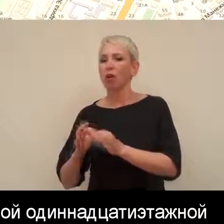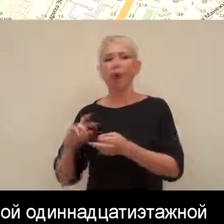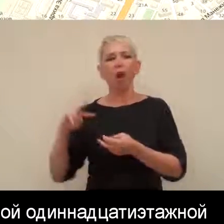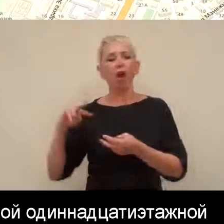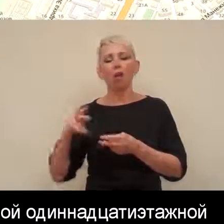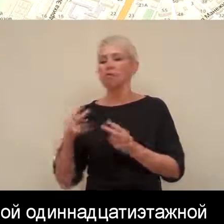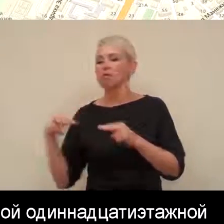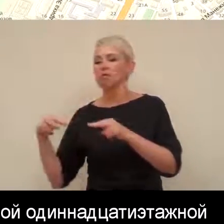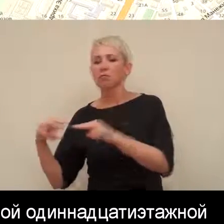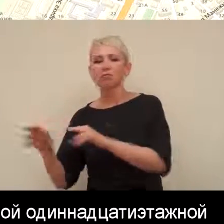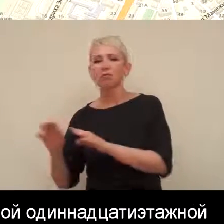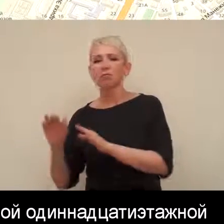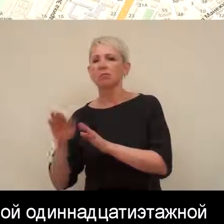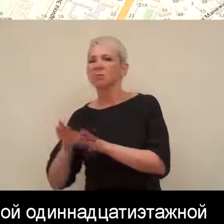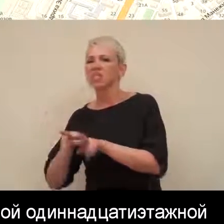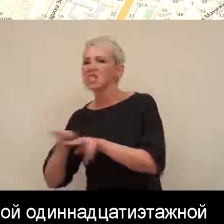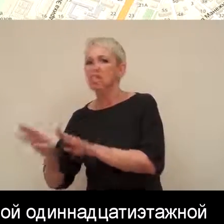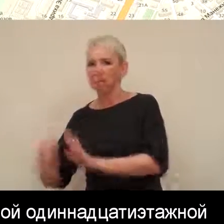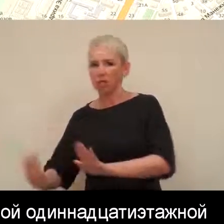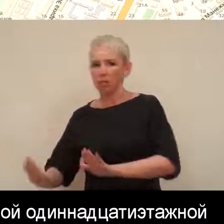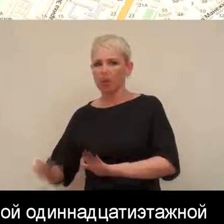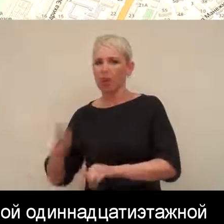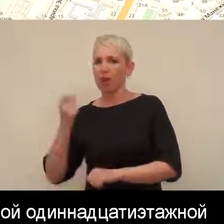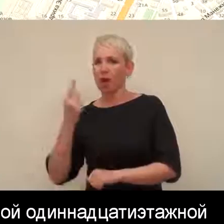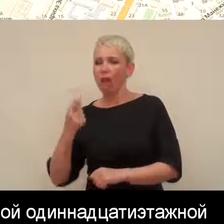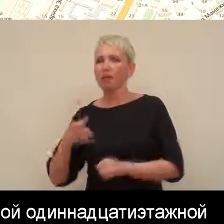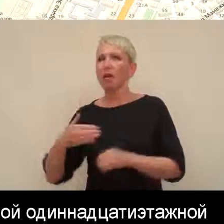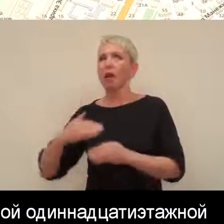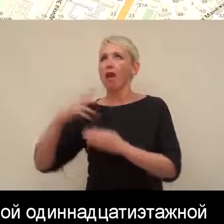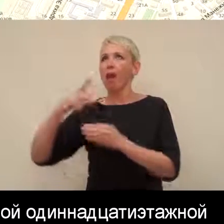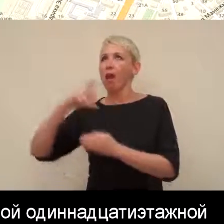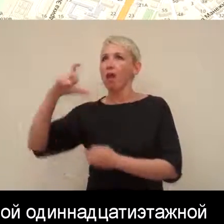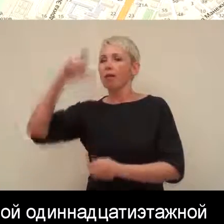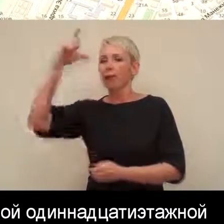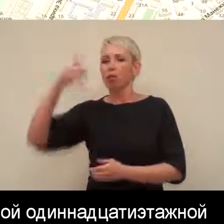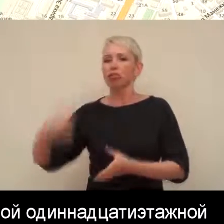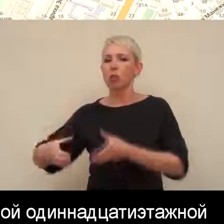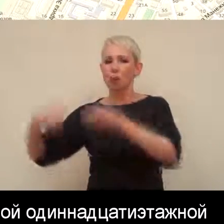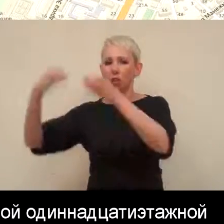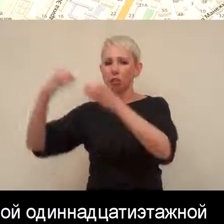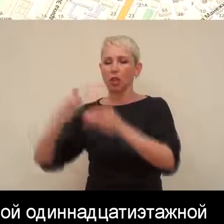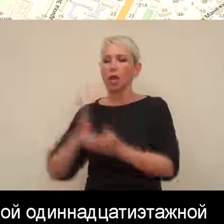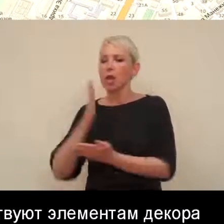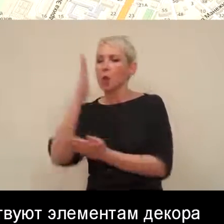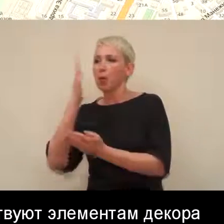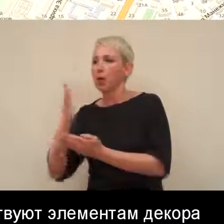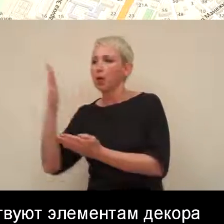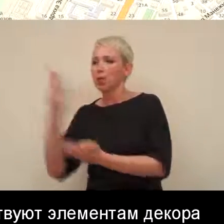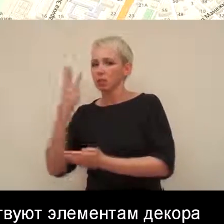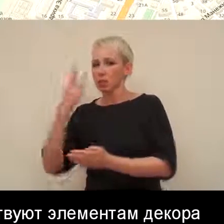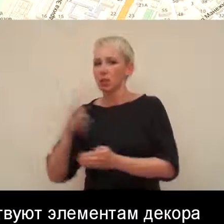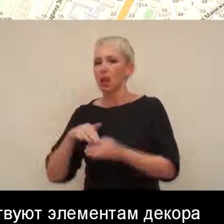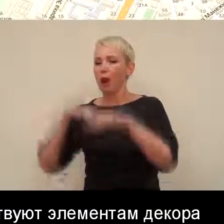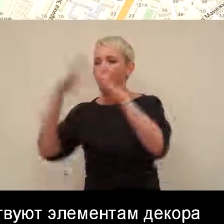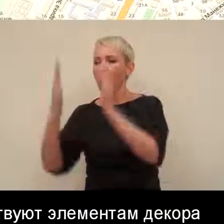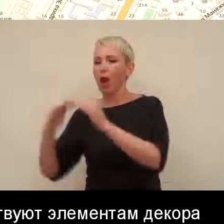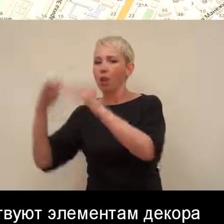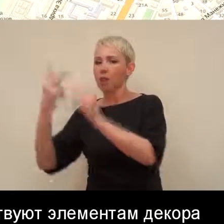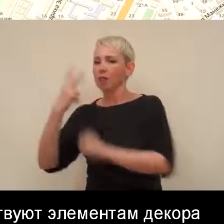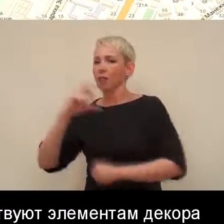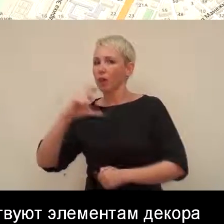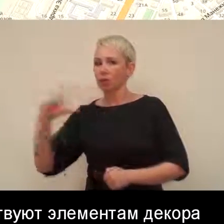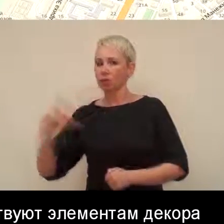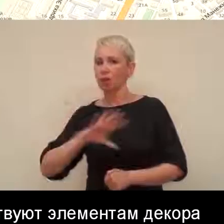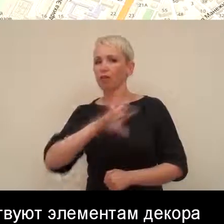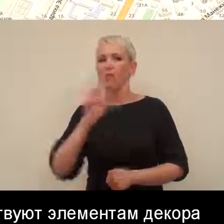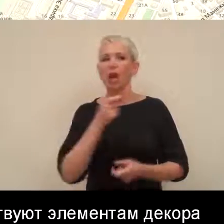-этажной башней и прорезано тремя арками в два этажа. Все элементы декора